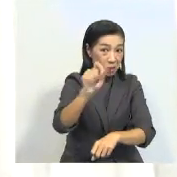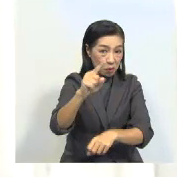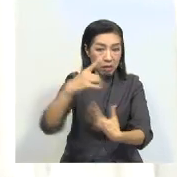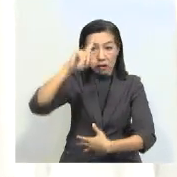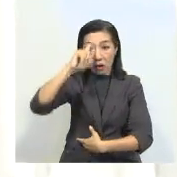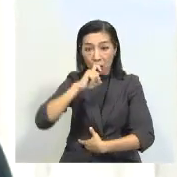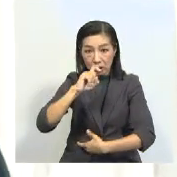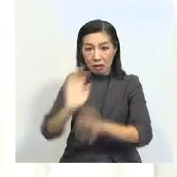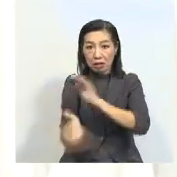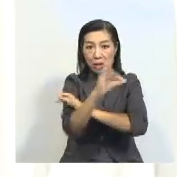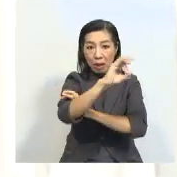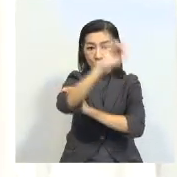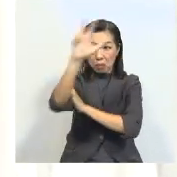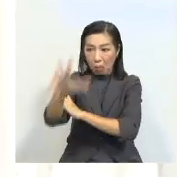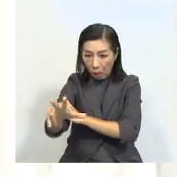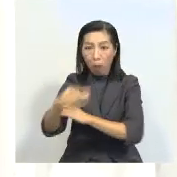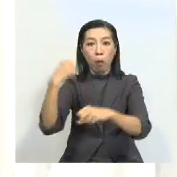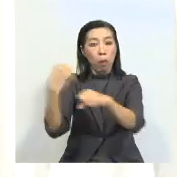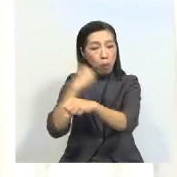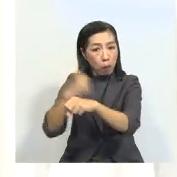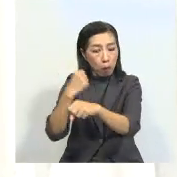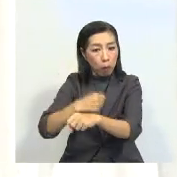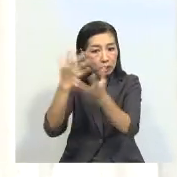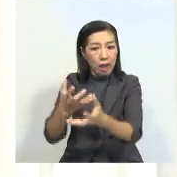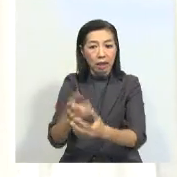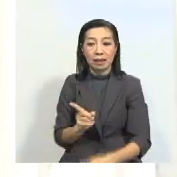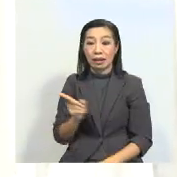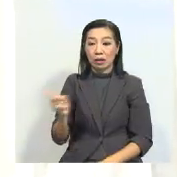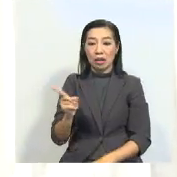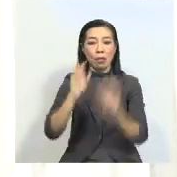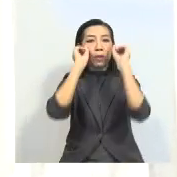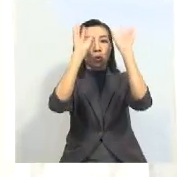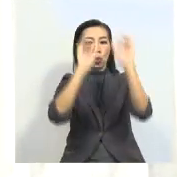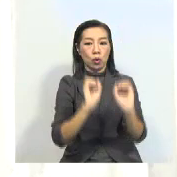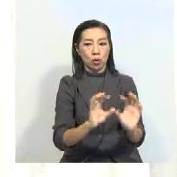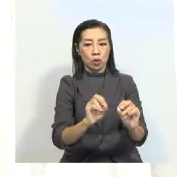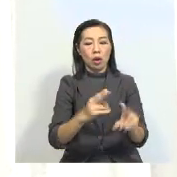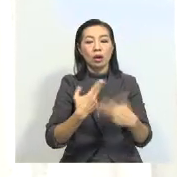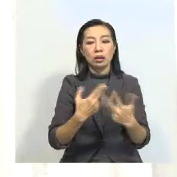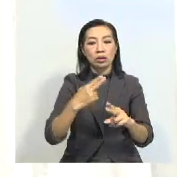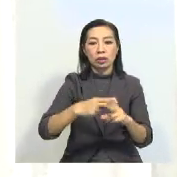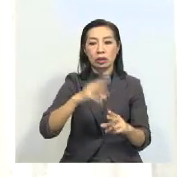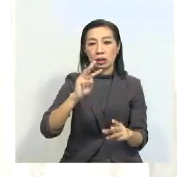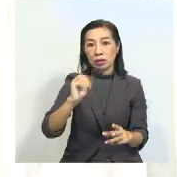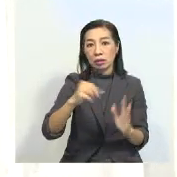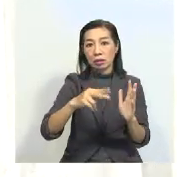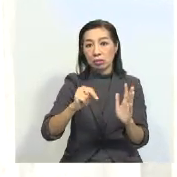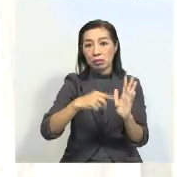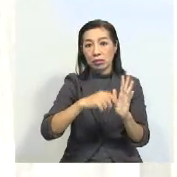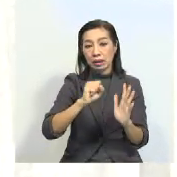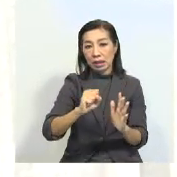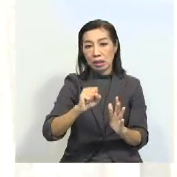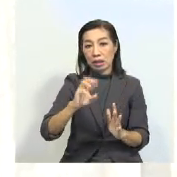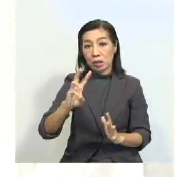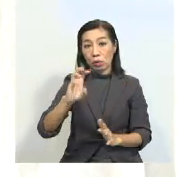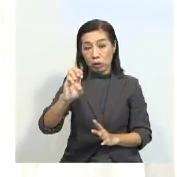งเช้าถึงบ่าย3โมงคือซ้อมหนักมากส่วนท่านนี้นะคะเป็นผู้ฝึกสอนนะคะนายมนัสวีชัยสุวรรณบอกว่าการที่น้องๆ